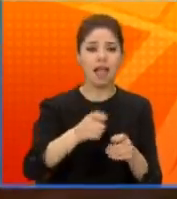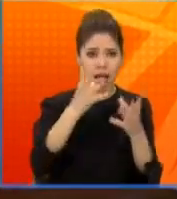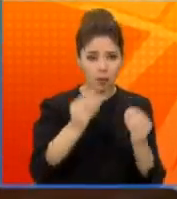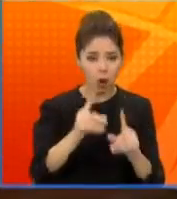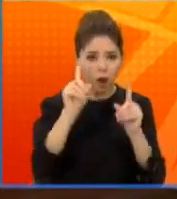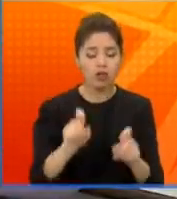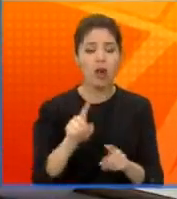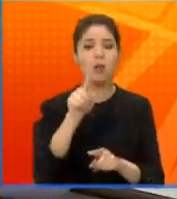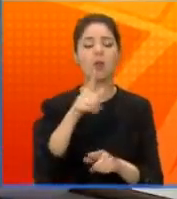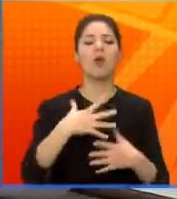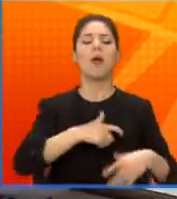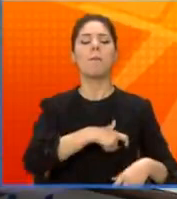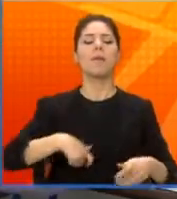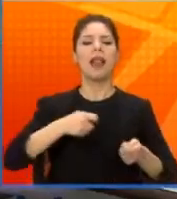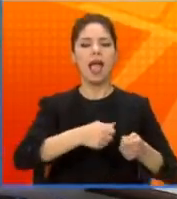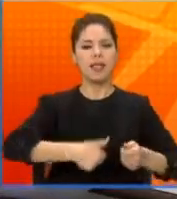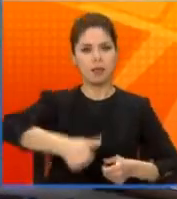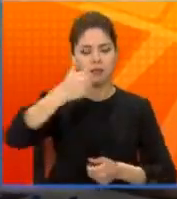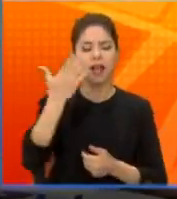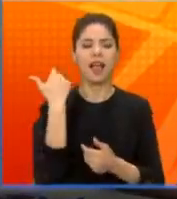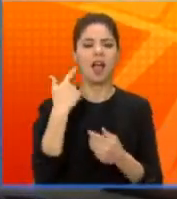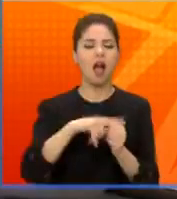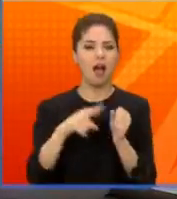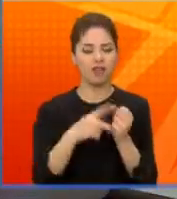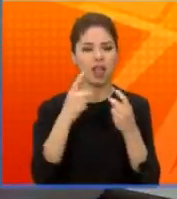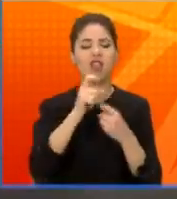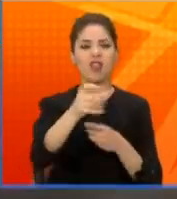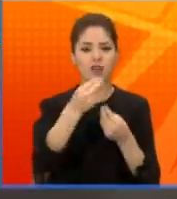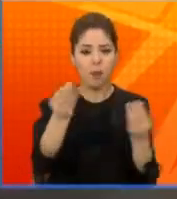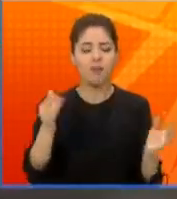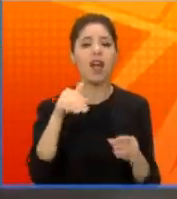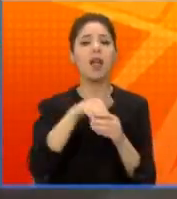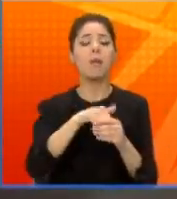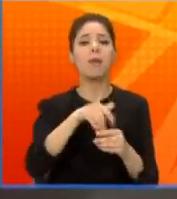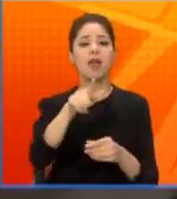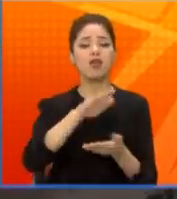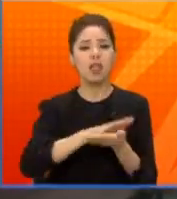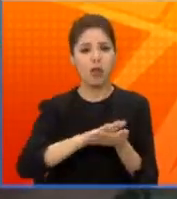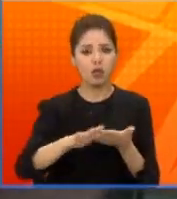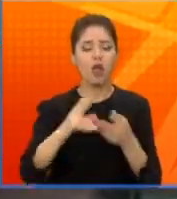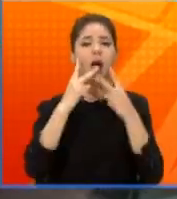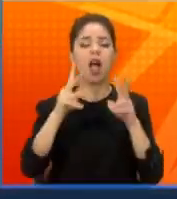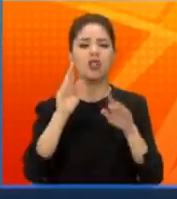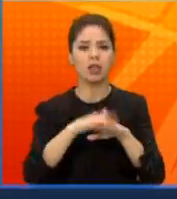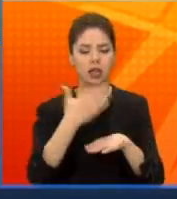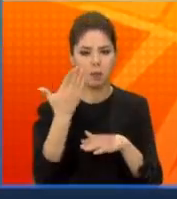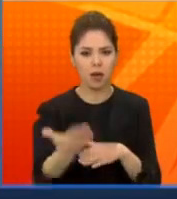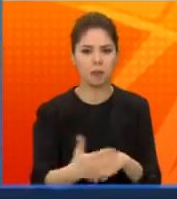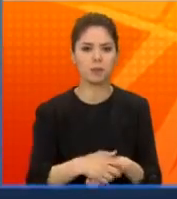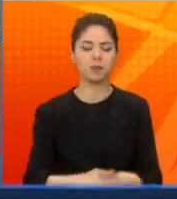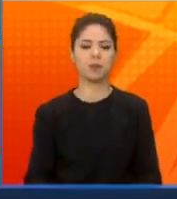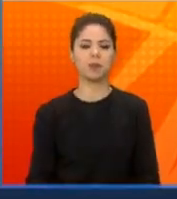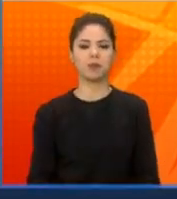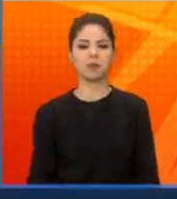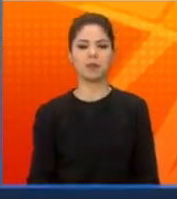da geçtiğimiz hafta Milli Eğitim Bakanı Ziya Selçuk yanıt vermiş, meclisten geçen düzenlemeyi açıklığa kavuşturmuştu. Bu